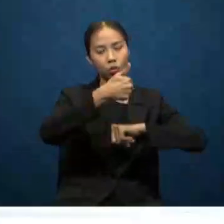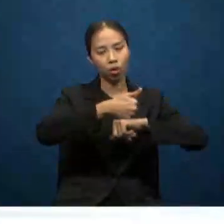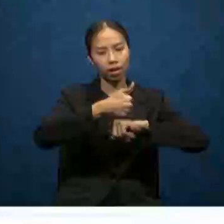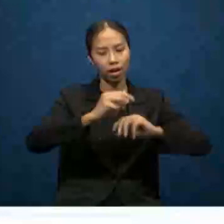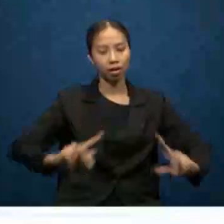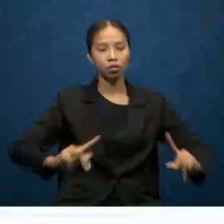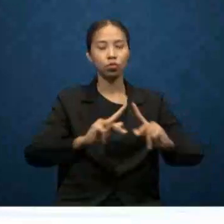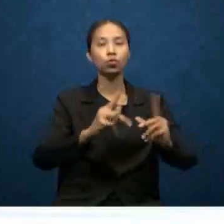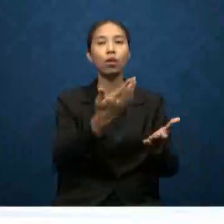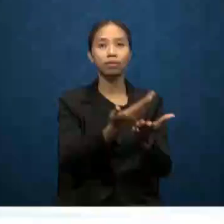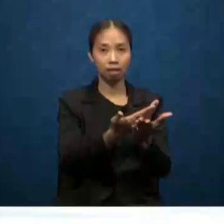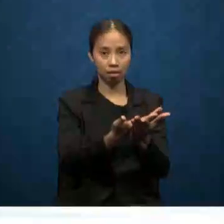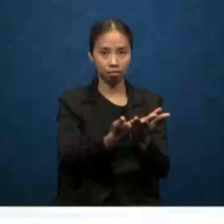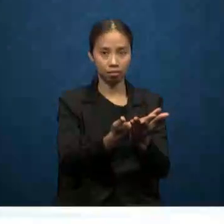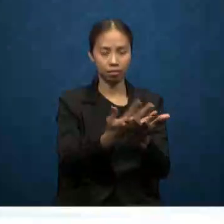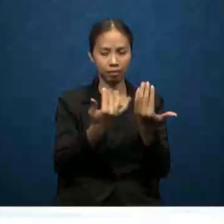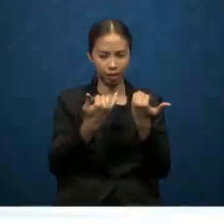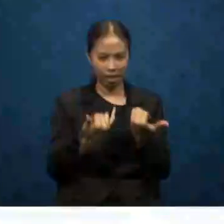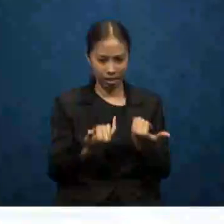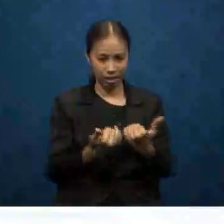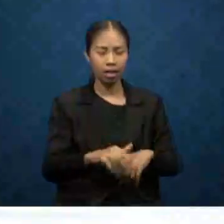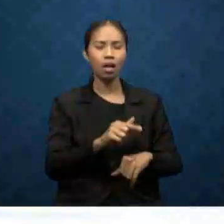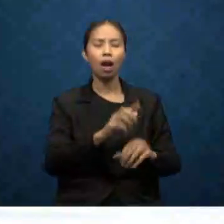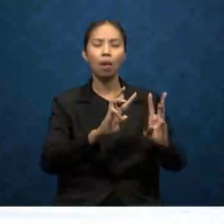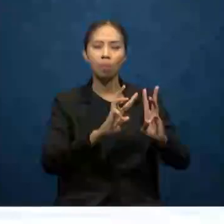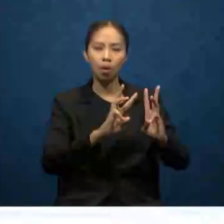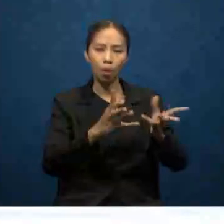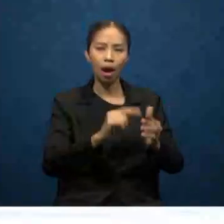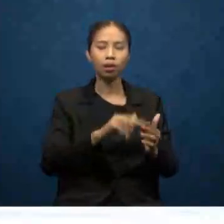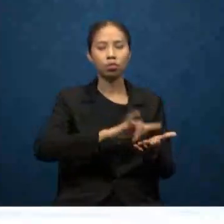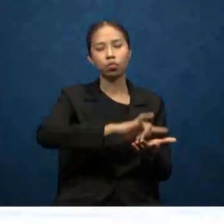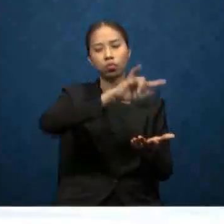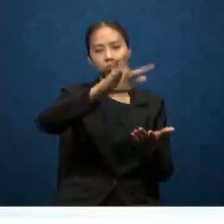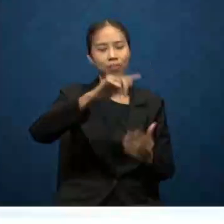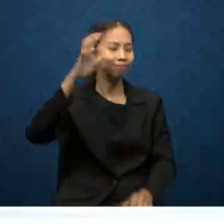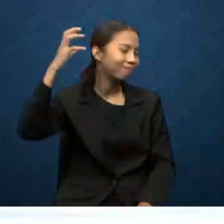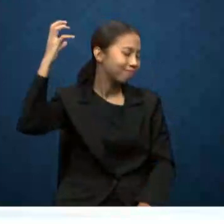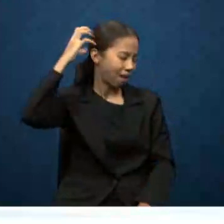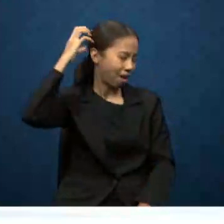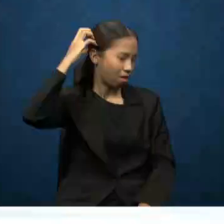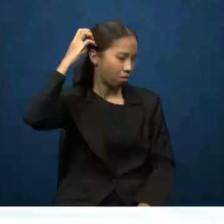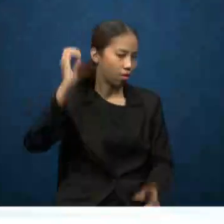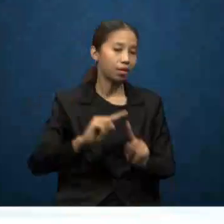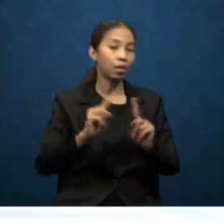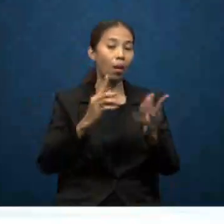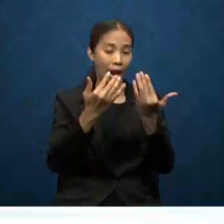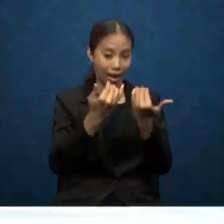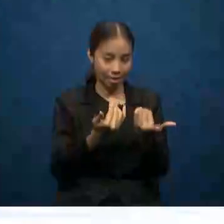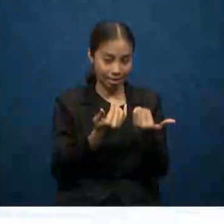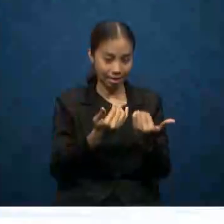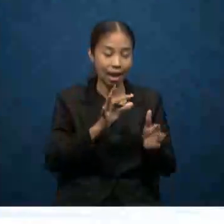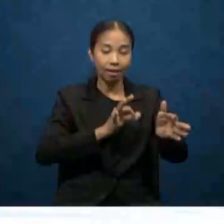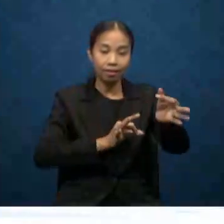งกันครั้งที่แ้ว่ทานจะตพรรกิจเดิทางไปเยือนสอบป่อลาวในวันนี้แต่ทานได้กุยนามอบหมายให